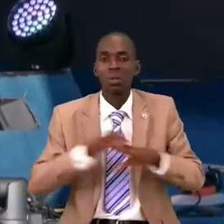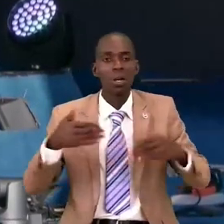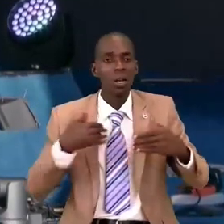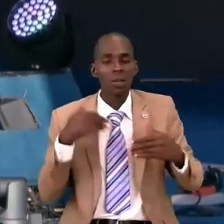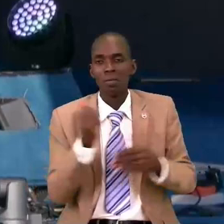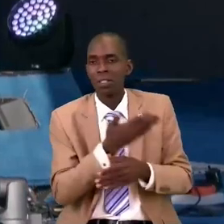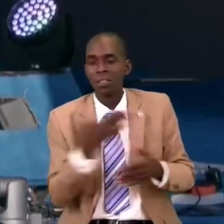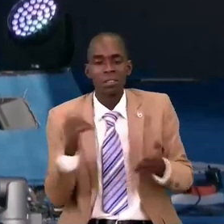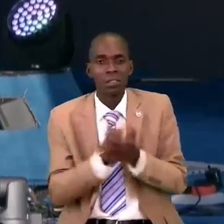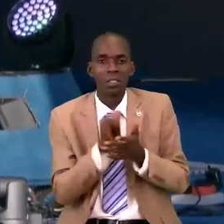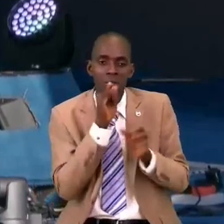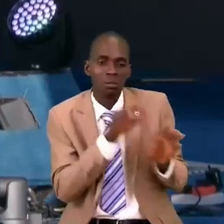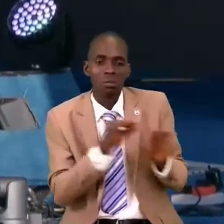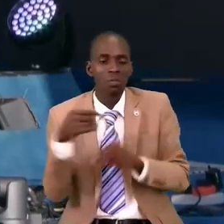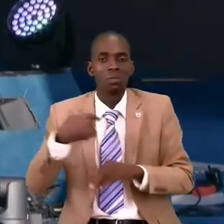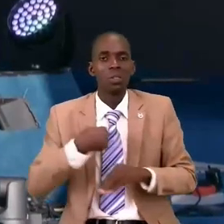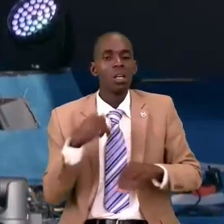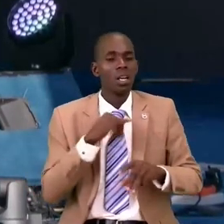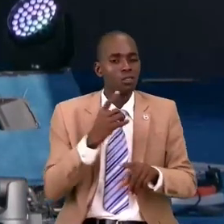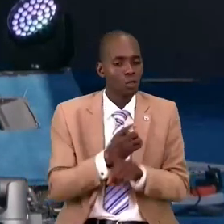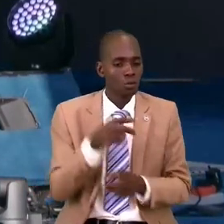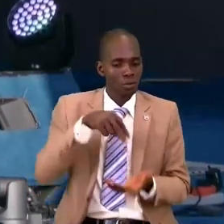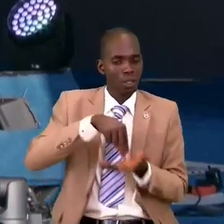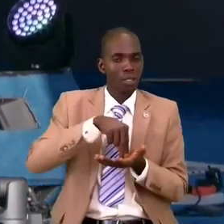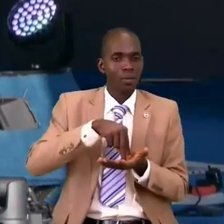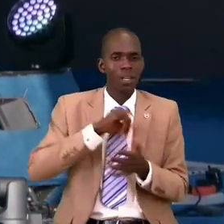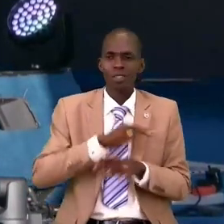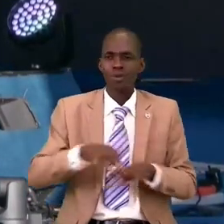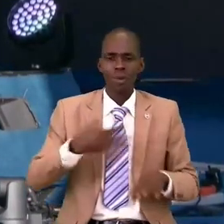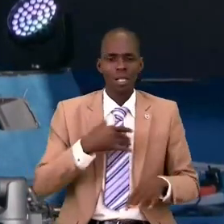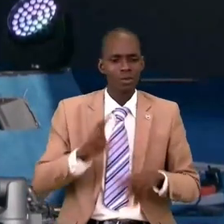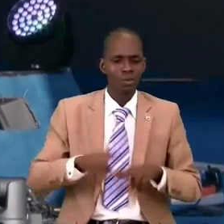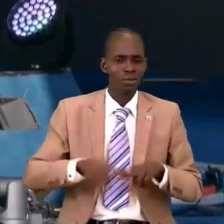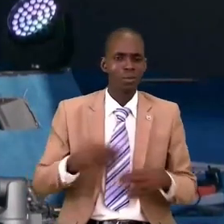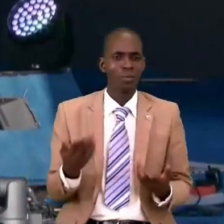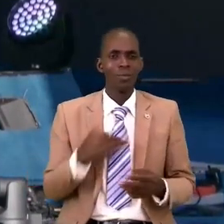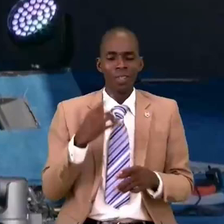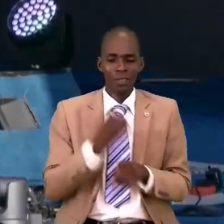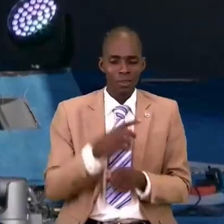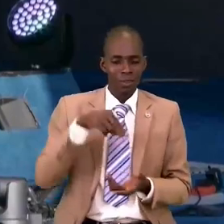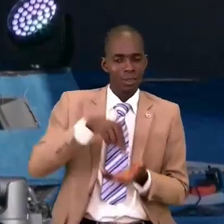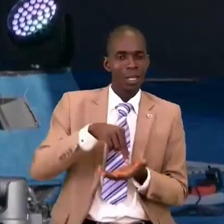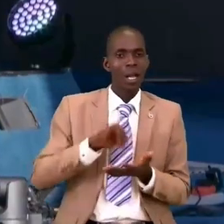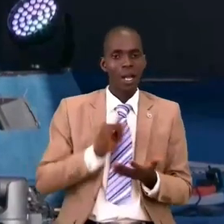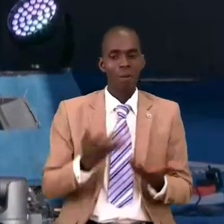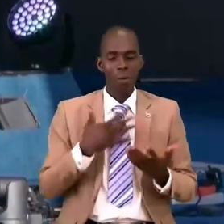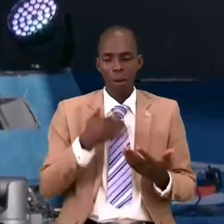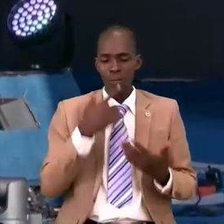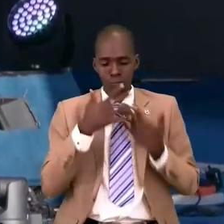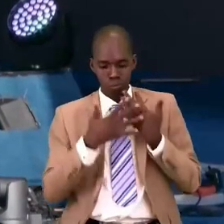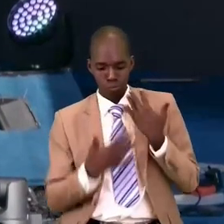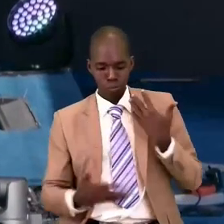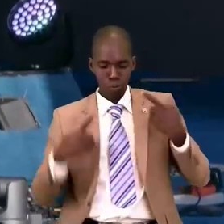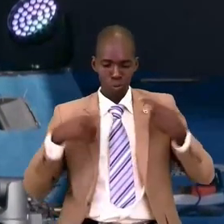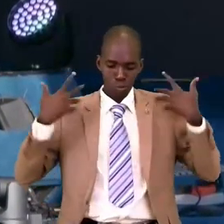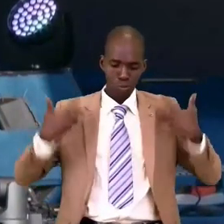que mon sang circule. Pour cela, donc, je suis passé par là. Tu dois avoir une mission. C'est cette mission pour